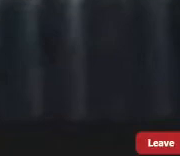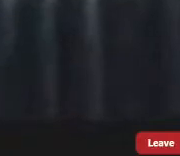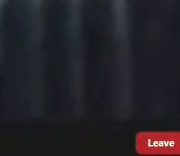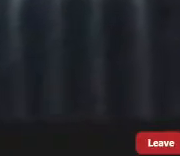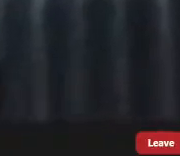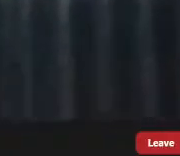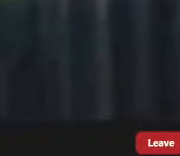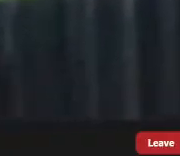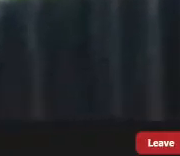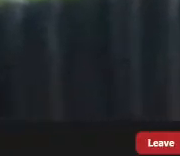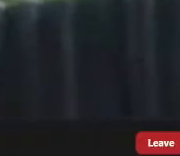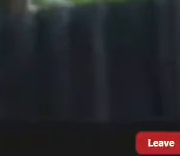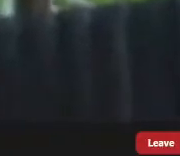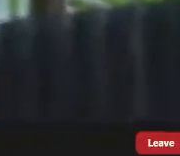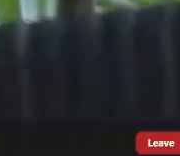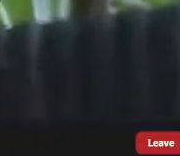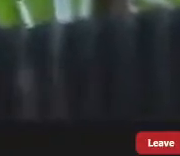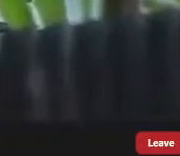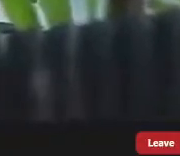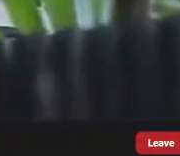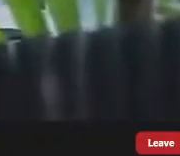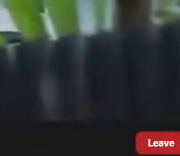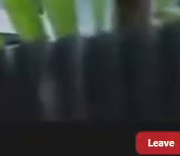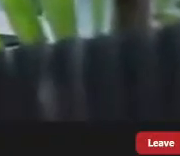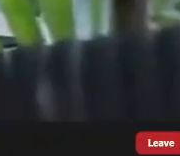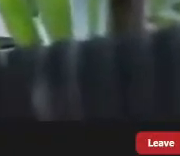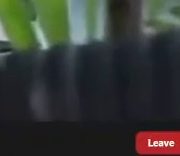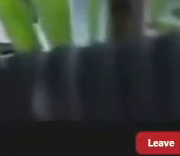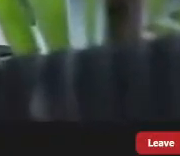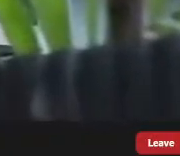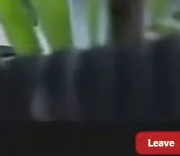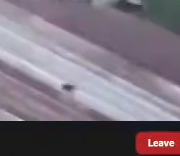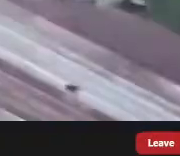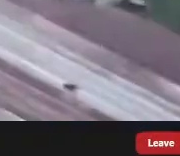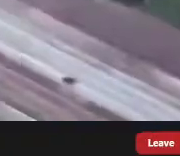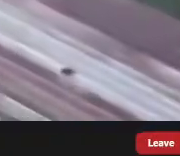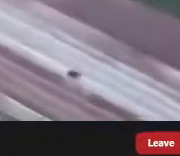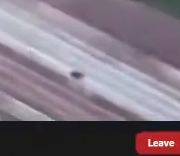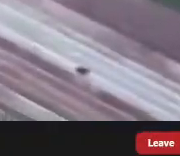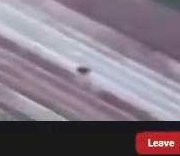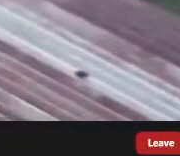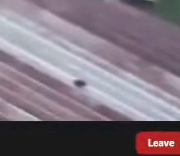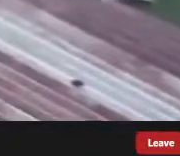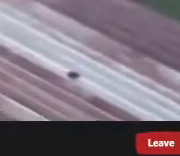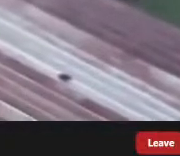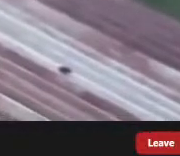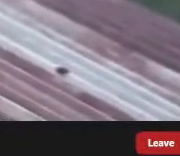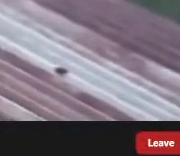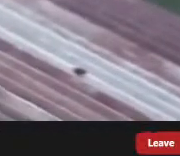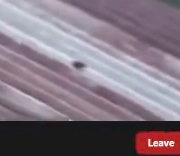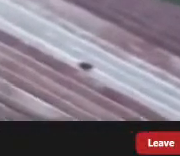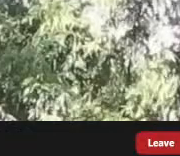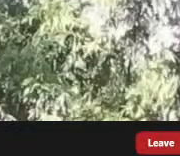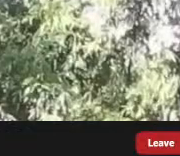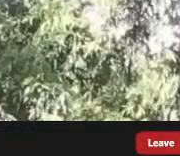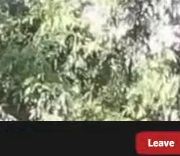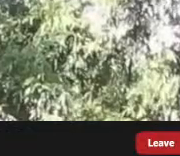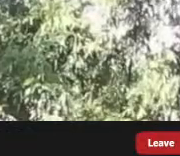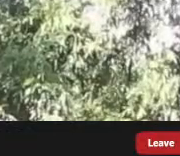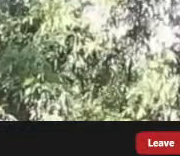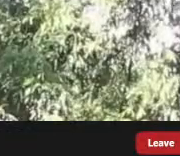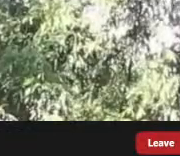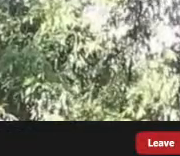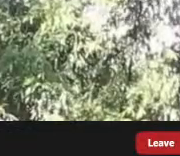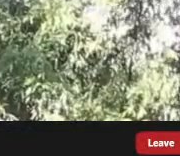একটি জরুরি ঘোষণা খবর পাওয়া যাচ্ছে উজানে নুনখাওয়া পয়েন্টে